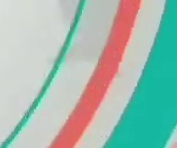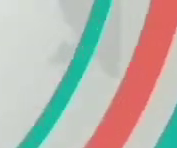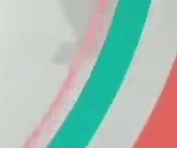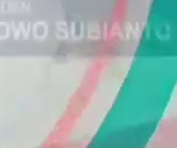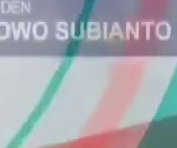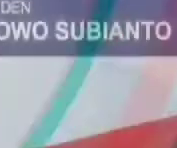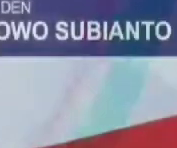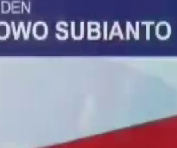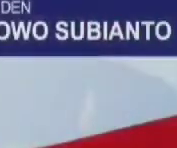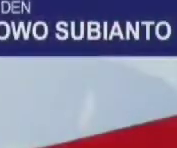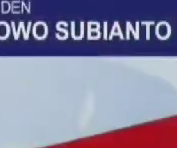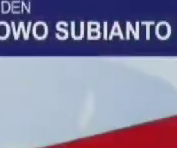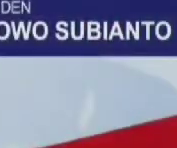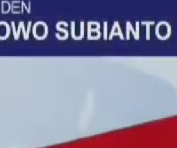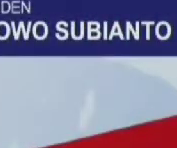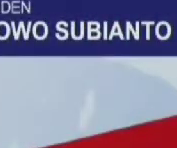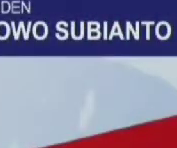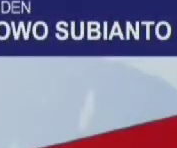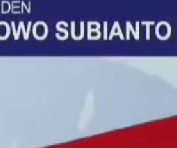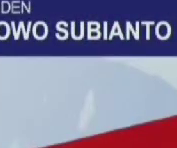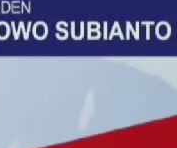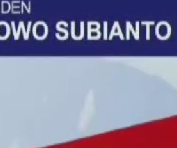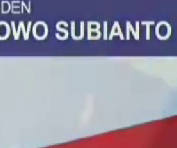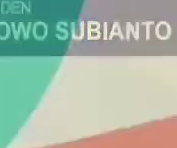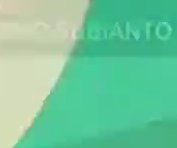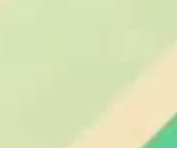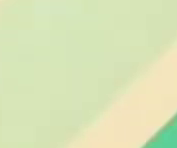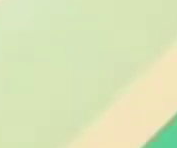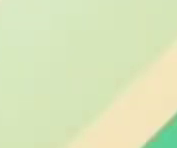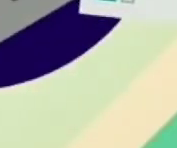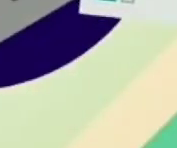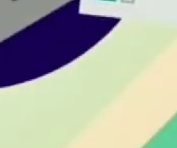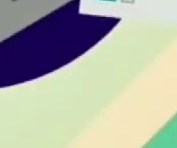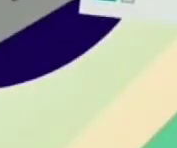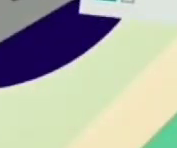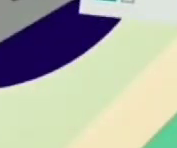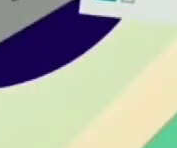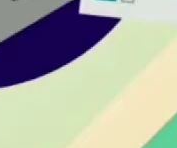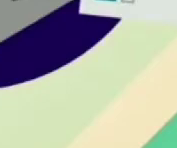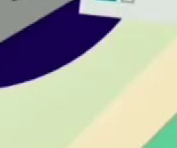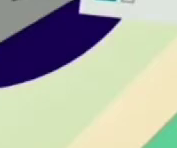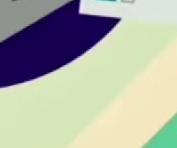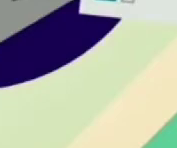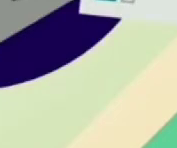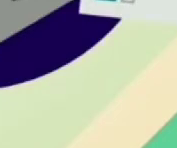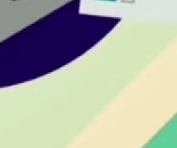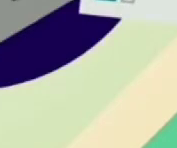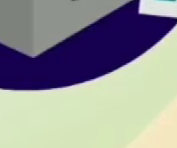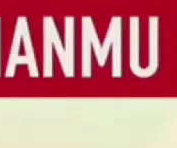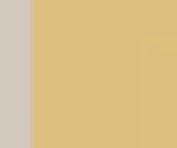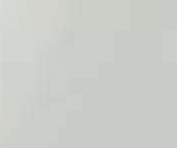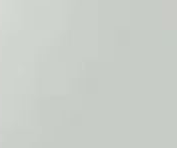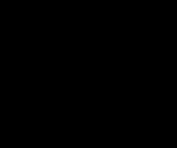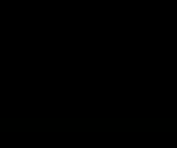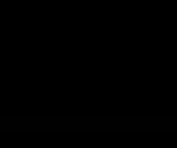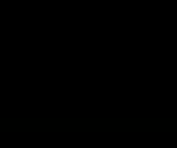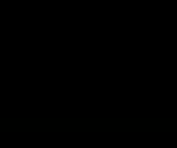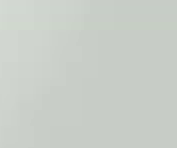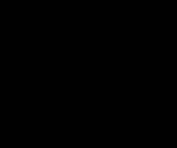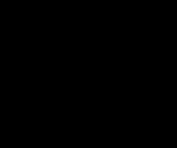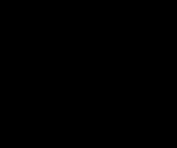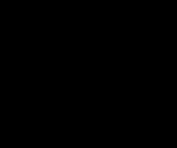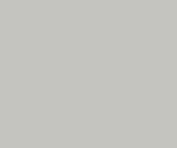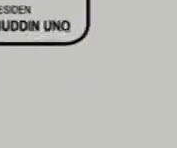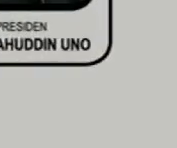Rabu 17 April 2019, pemilu serentak dilaksanakan. Kenali, cermati, dan tentukan pilihanmu. Inilah